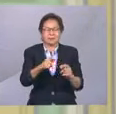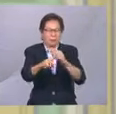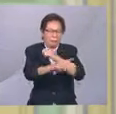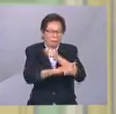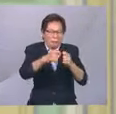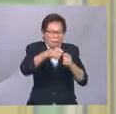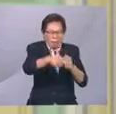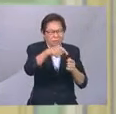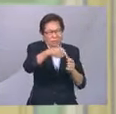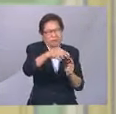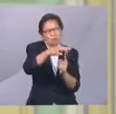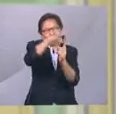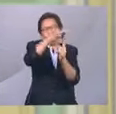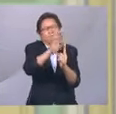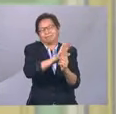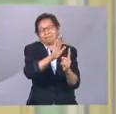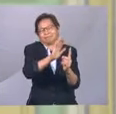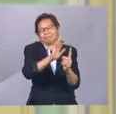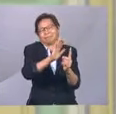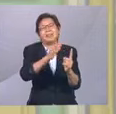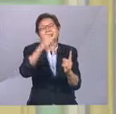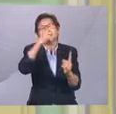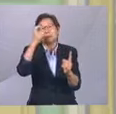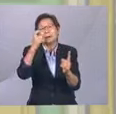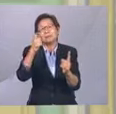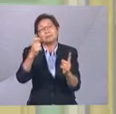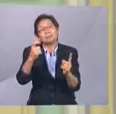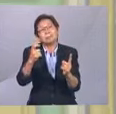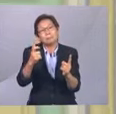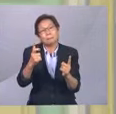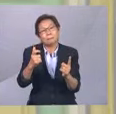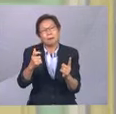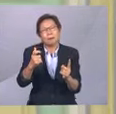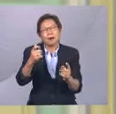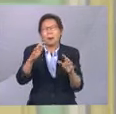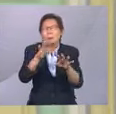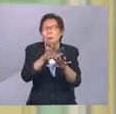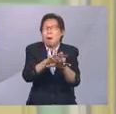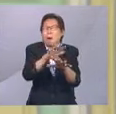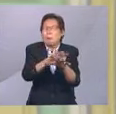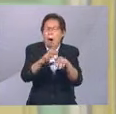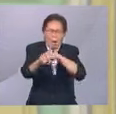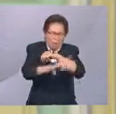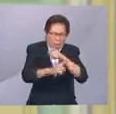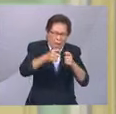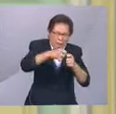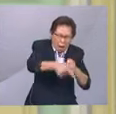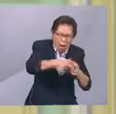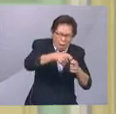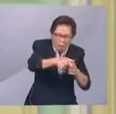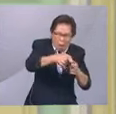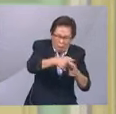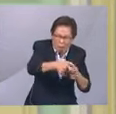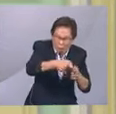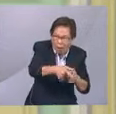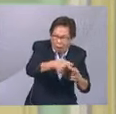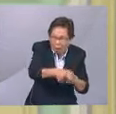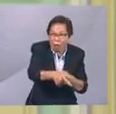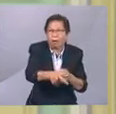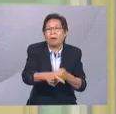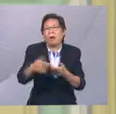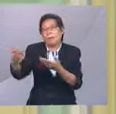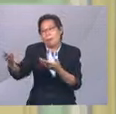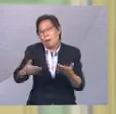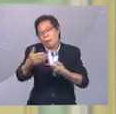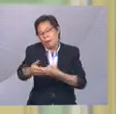aku tamannya sebab akhirnya Kalau kelompok ama yang kedua compound mereka akan dibawa ke